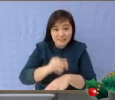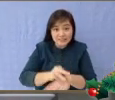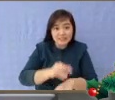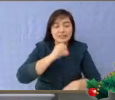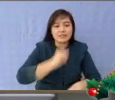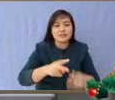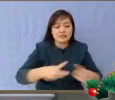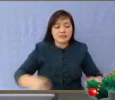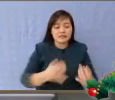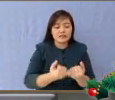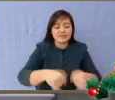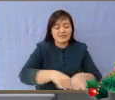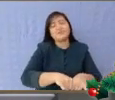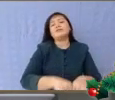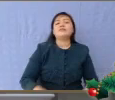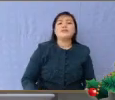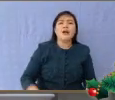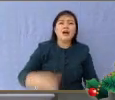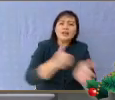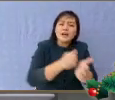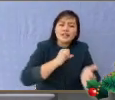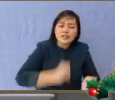ay namumuhay sa takot.